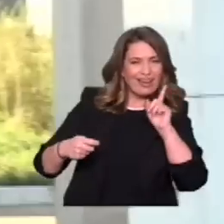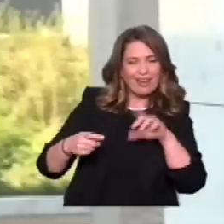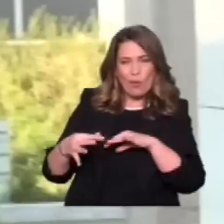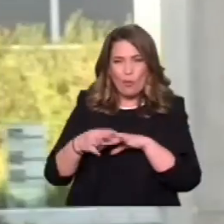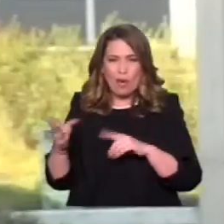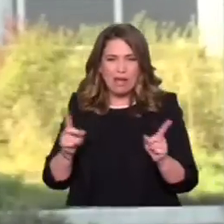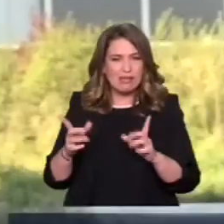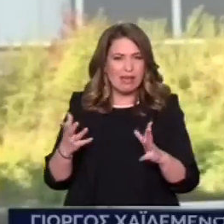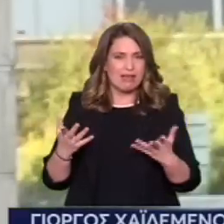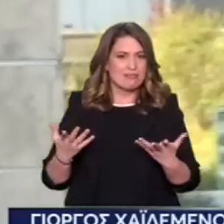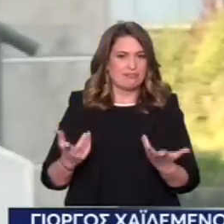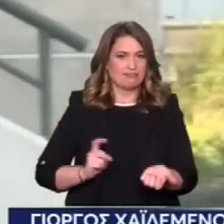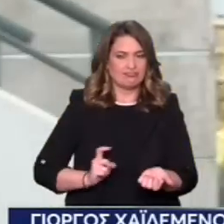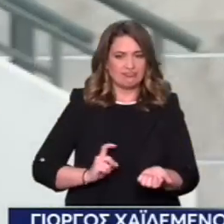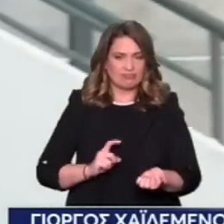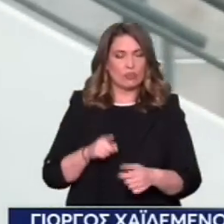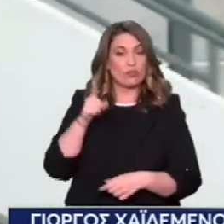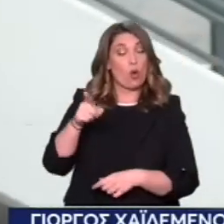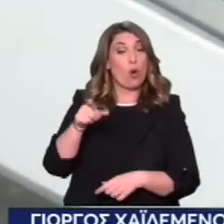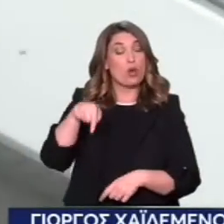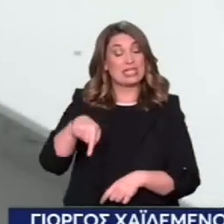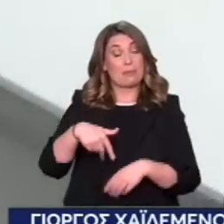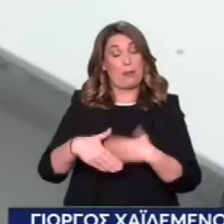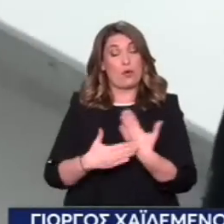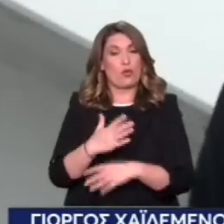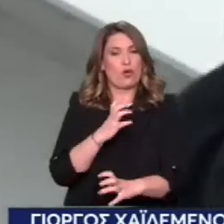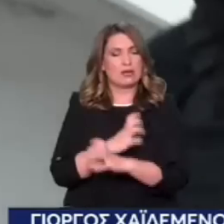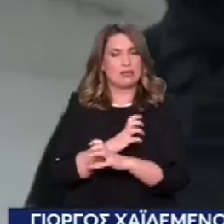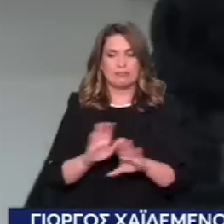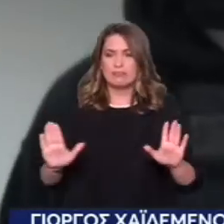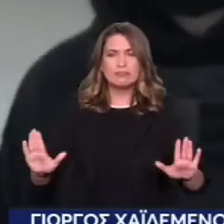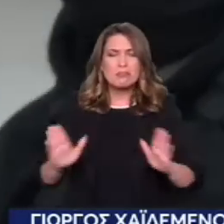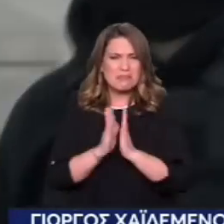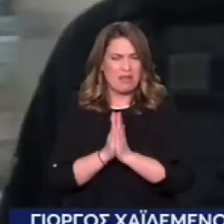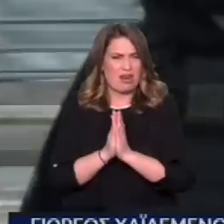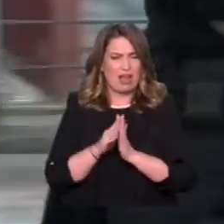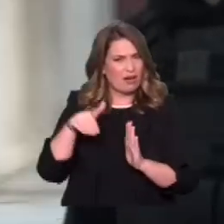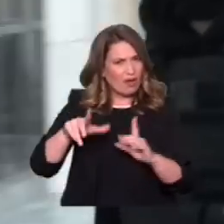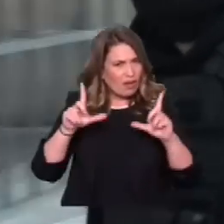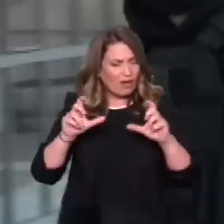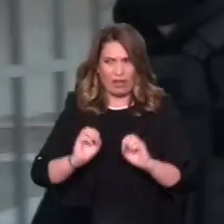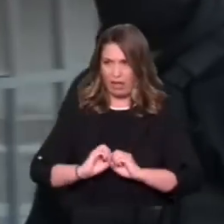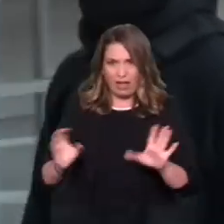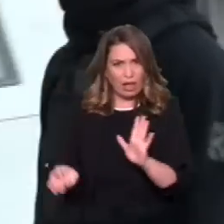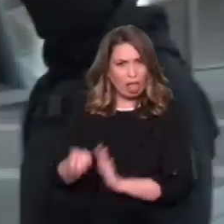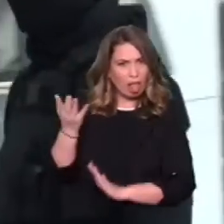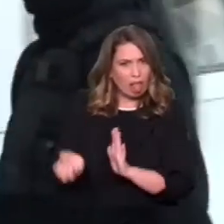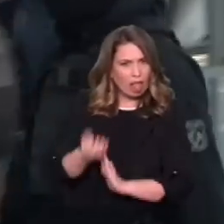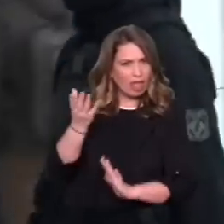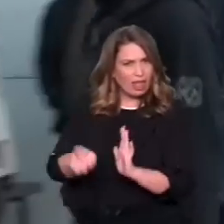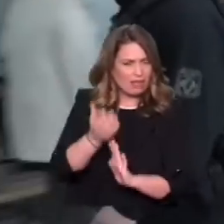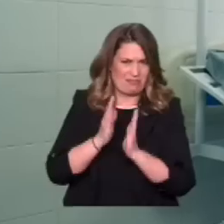δίκης προκάλεσαν το πρωί την παρέμβαση εισαγγελέα σε μια προσπάθεια να διαπιστωθεί ποιος ή ποιοι είναι εκείνοι που κρύβονται πίσω από τις